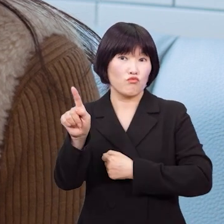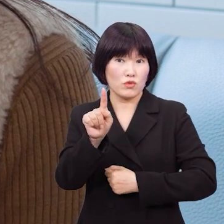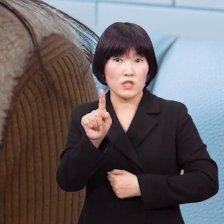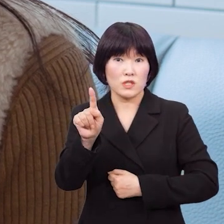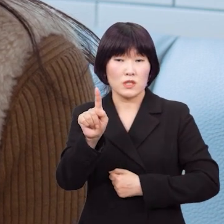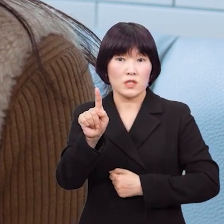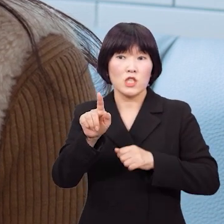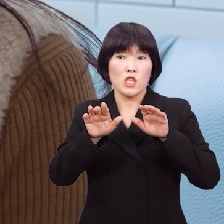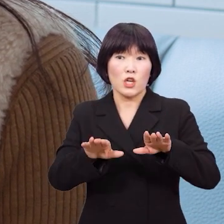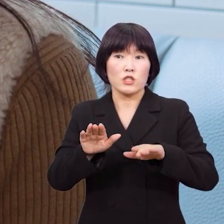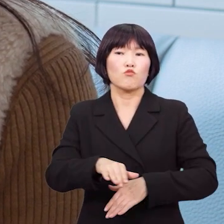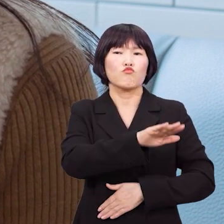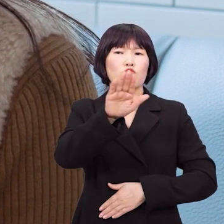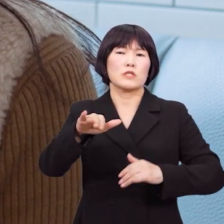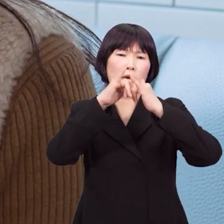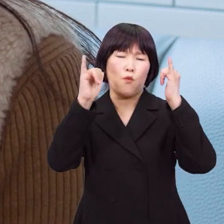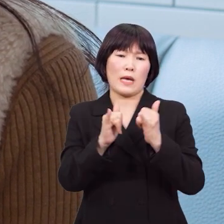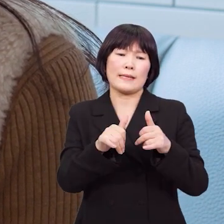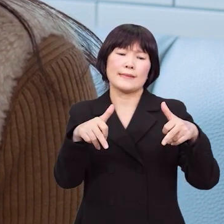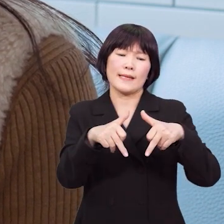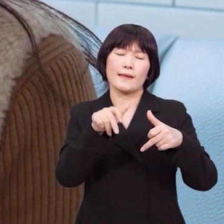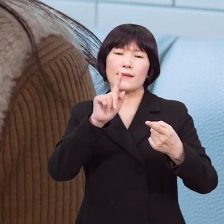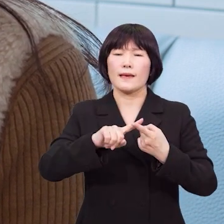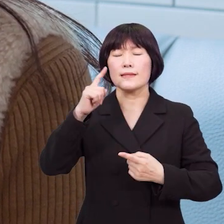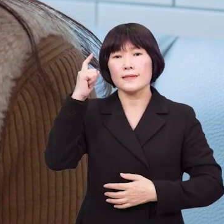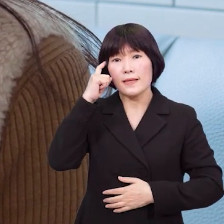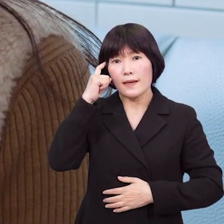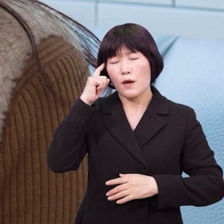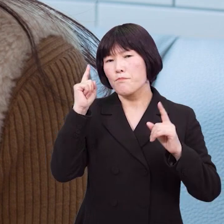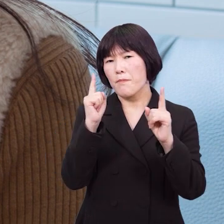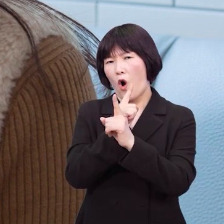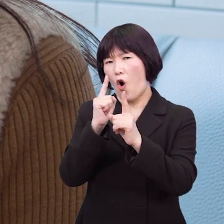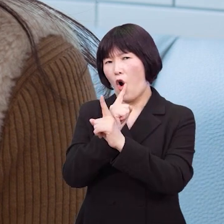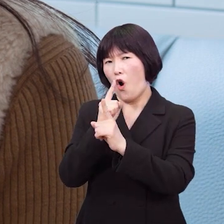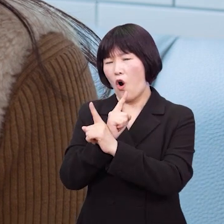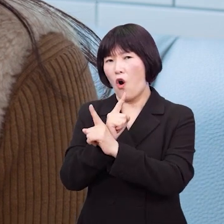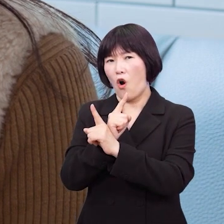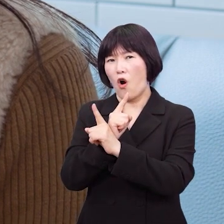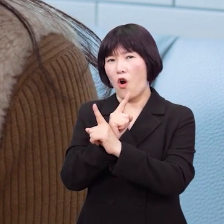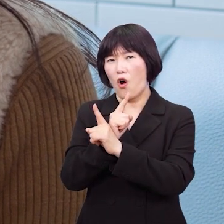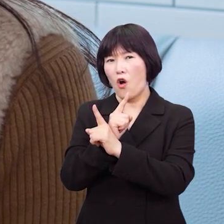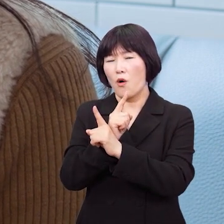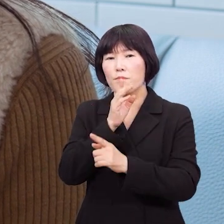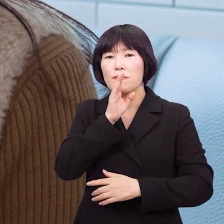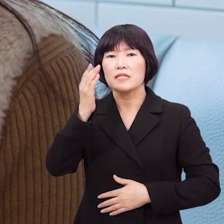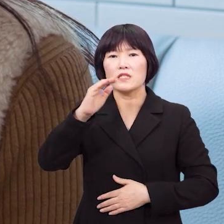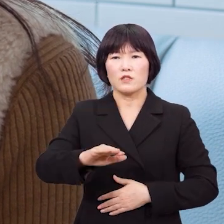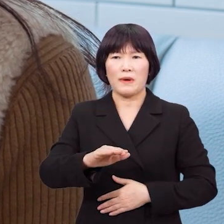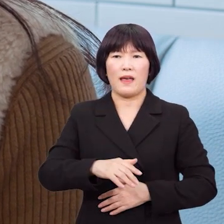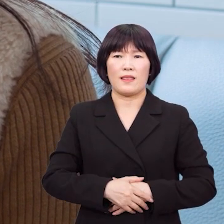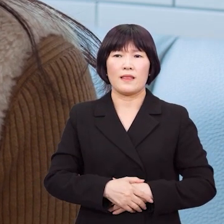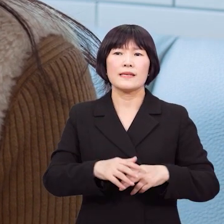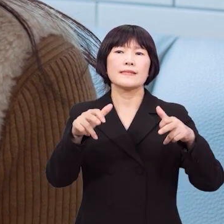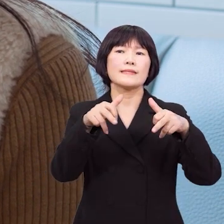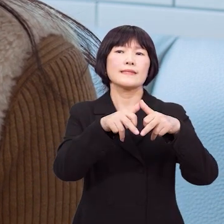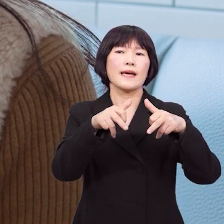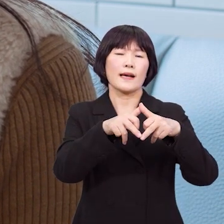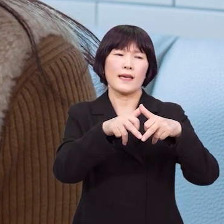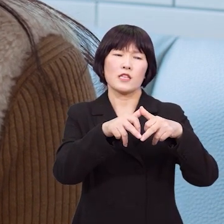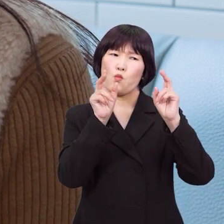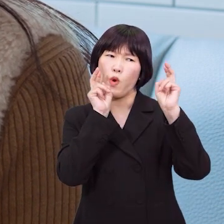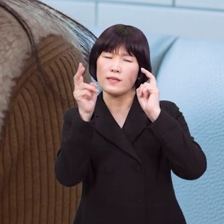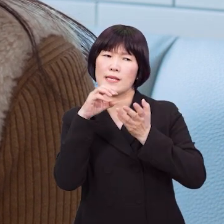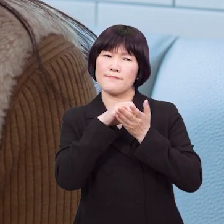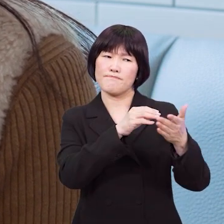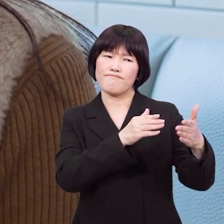하지만 아직까지도 장애인분들이 취업을 하기에 매우 어려운 점이 많습니다. 하지만 이 사업을 통하여 장애인분들이